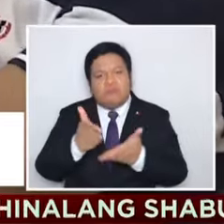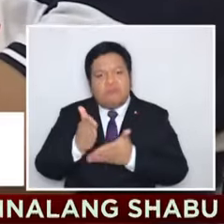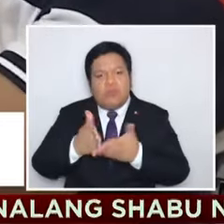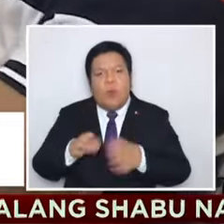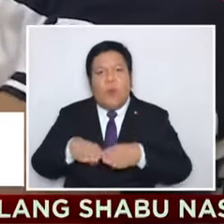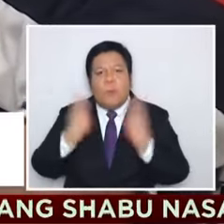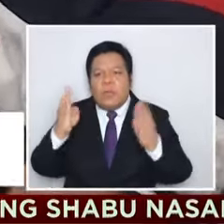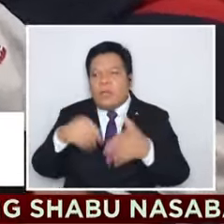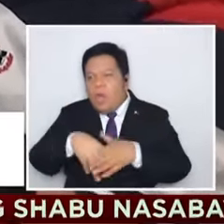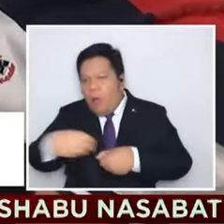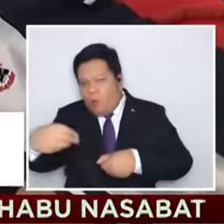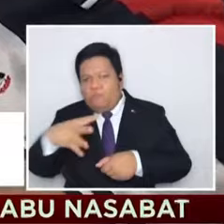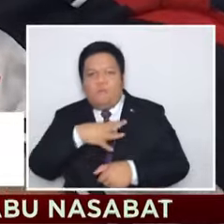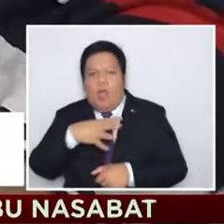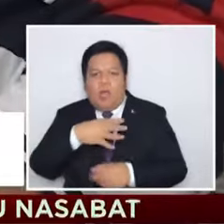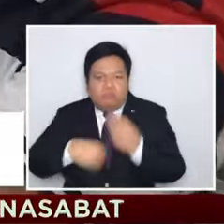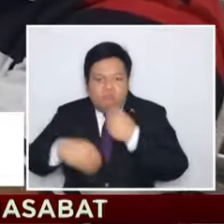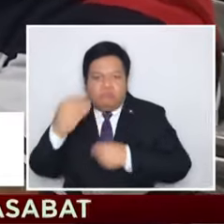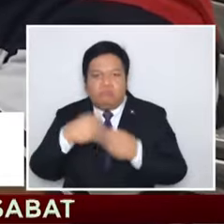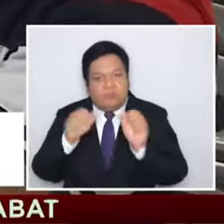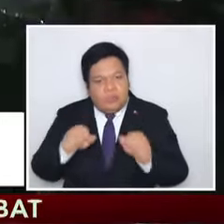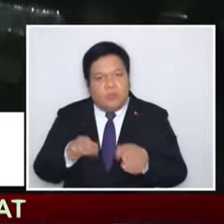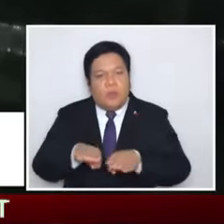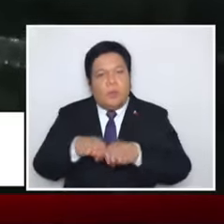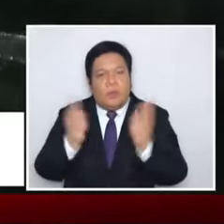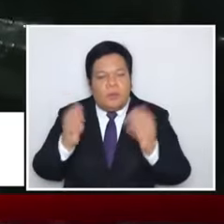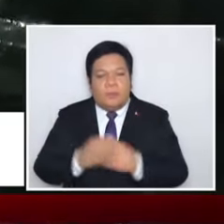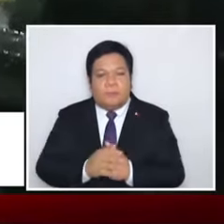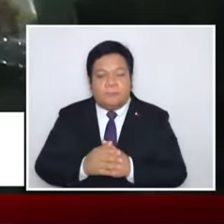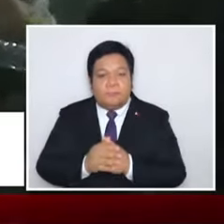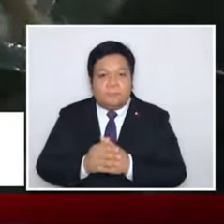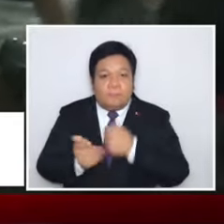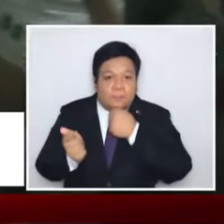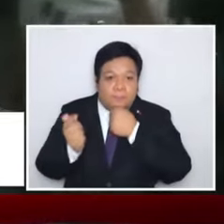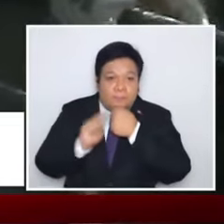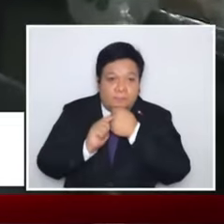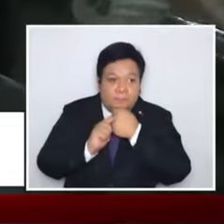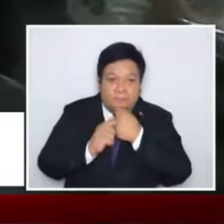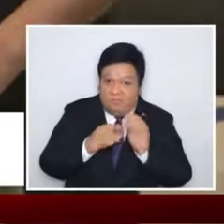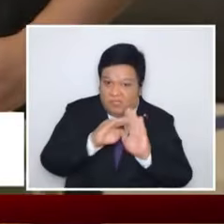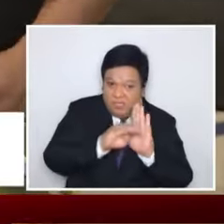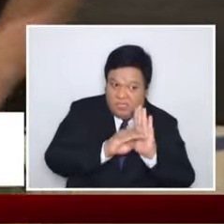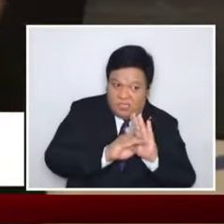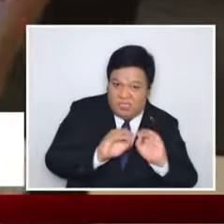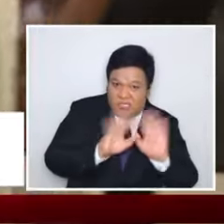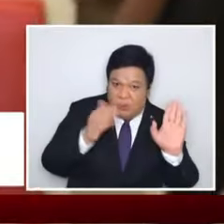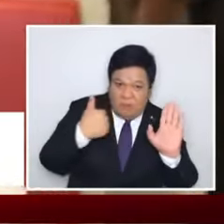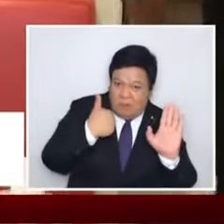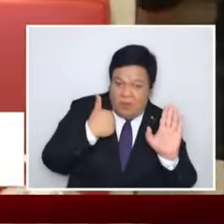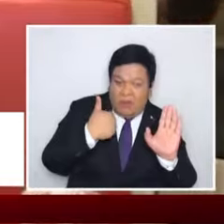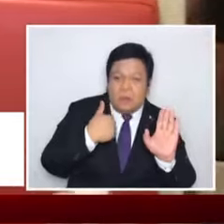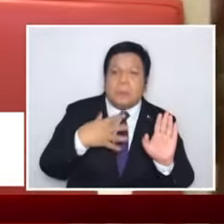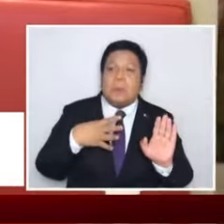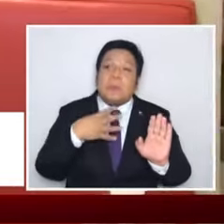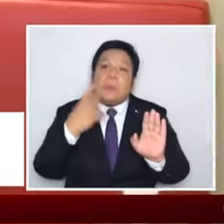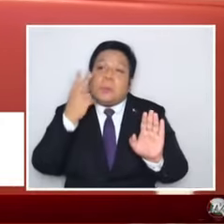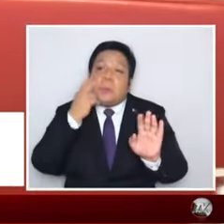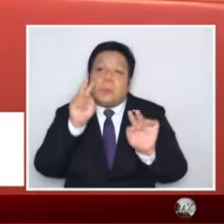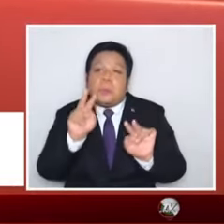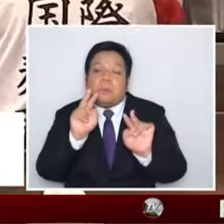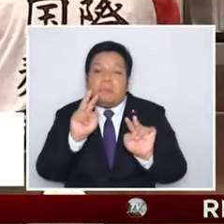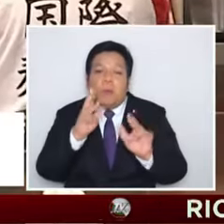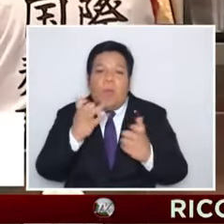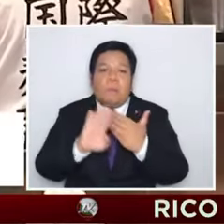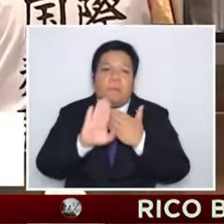man lang. Pero habang wala pang malinaw na guidelines, abang-abang na lang muna ang mga empleyadong gusto nang maibalik ang regular